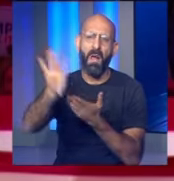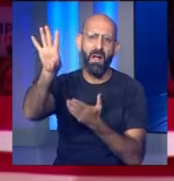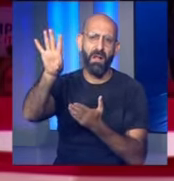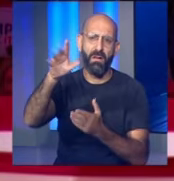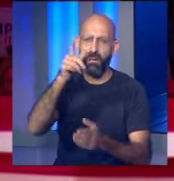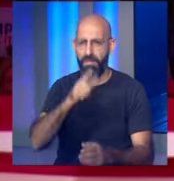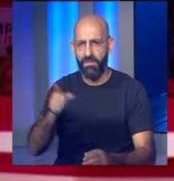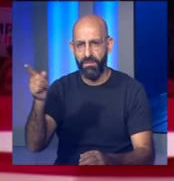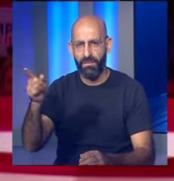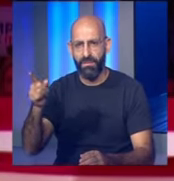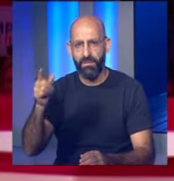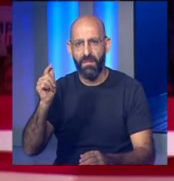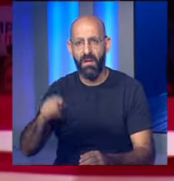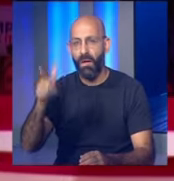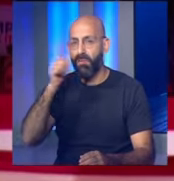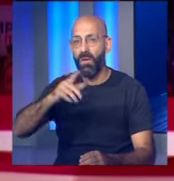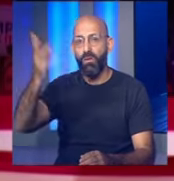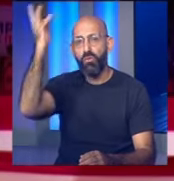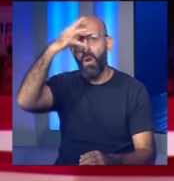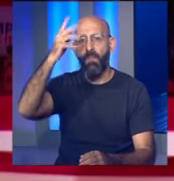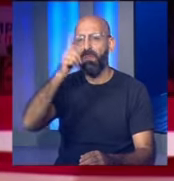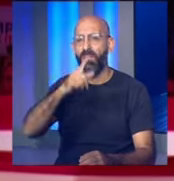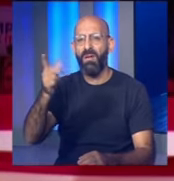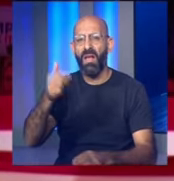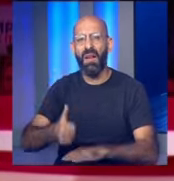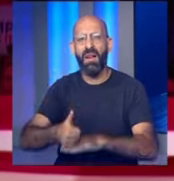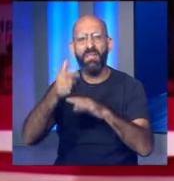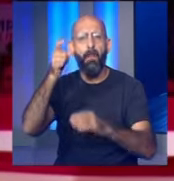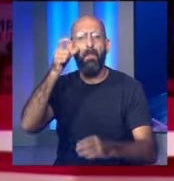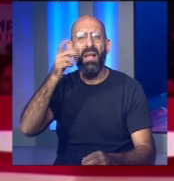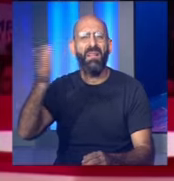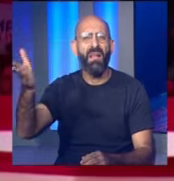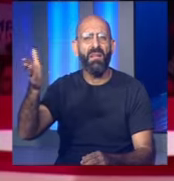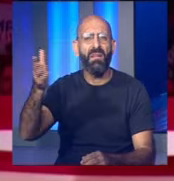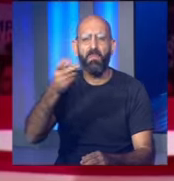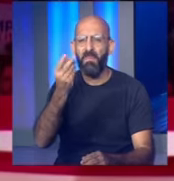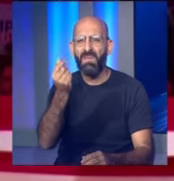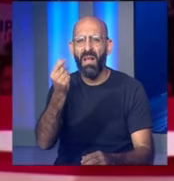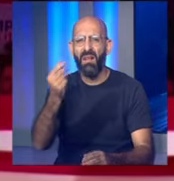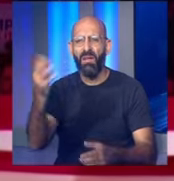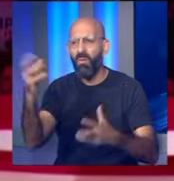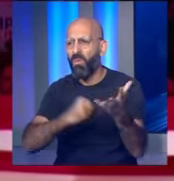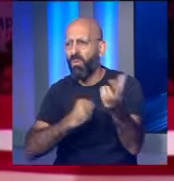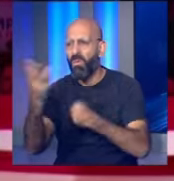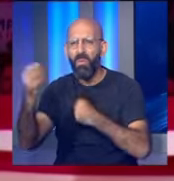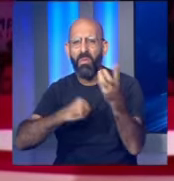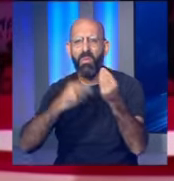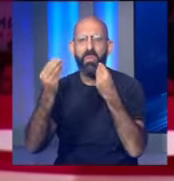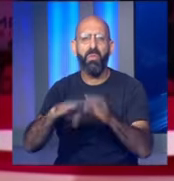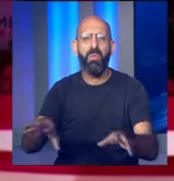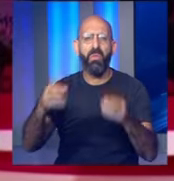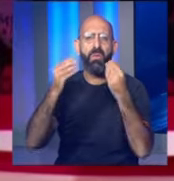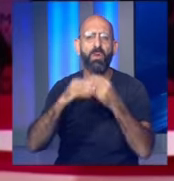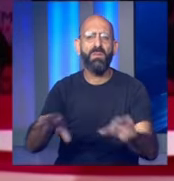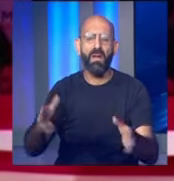أخرجي أخرجي، أنت مطرودة. Kamala Harris, that you've done a terrible job.